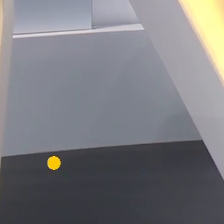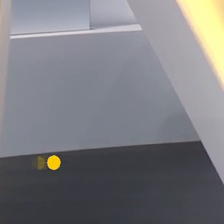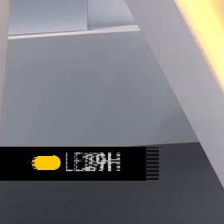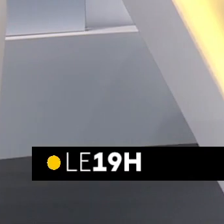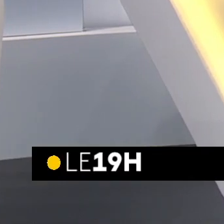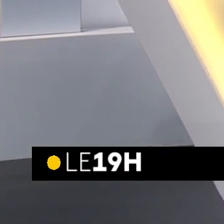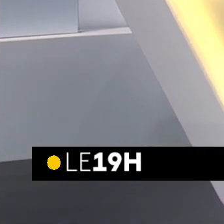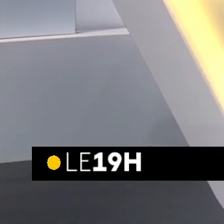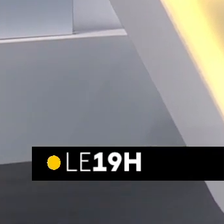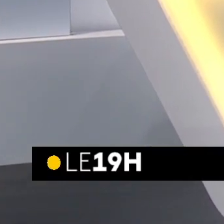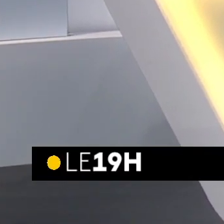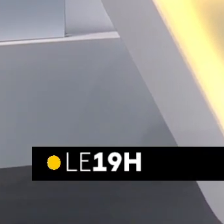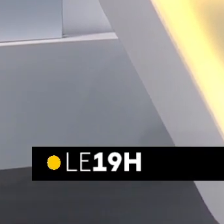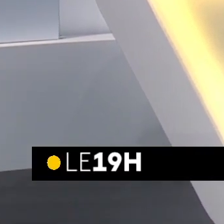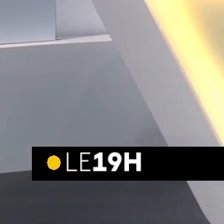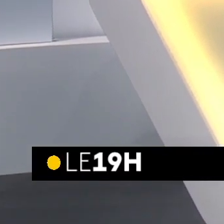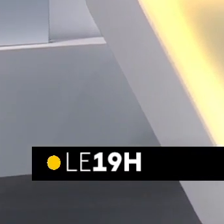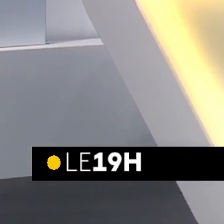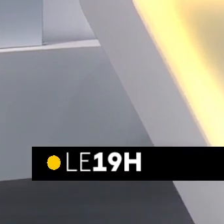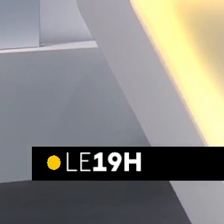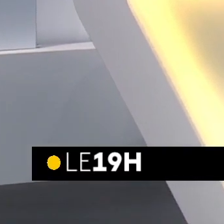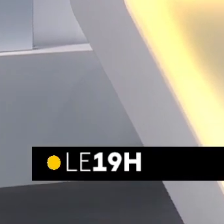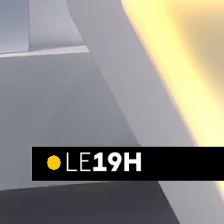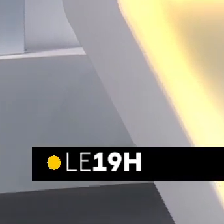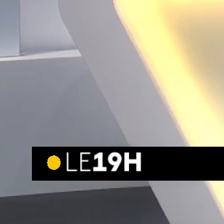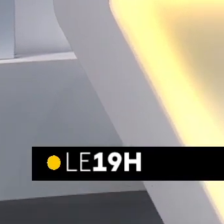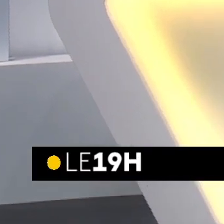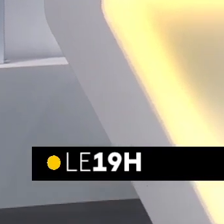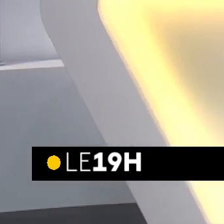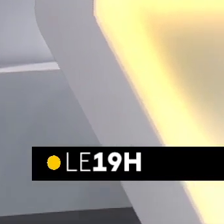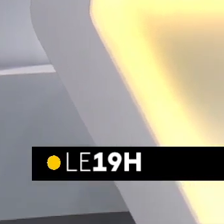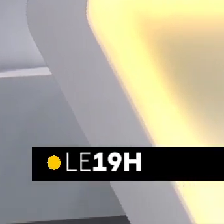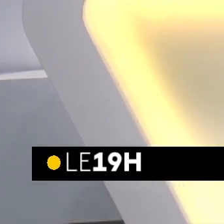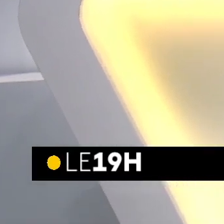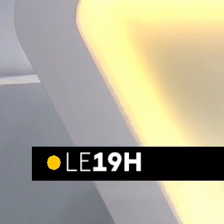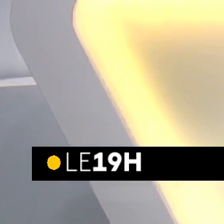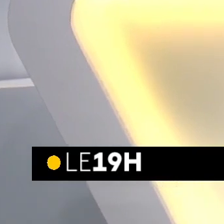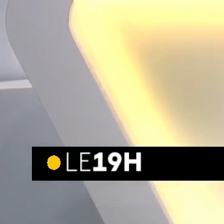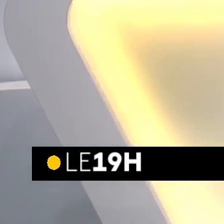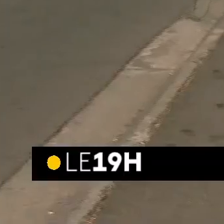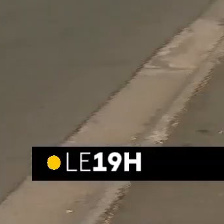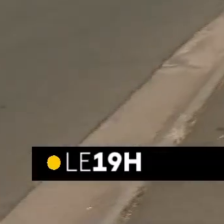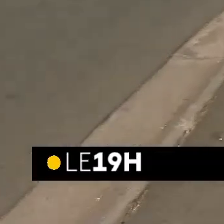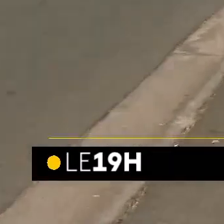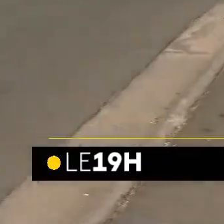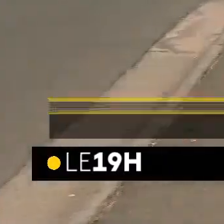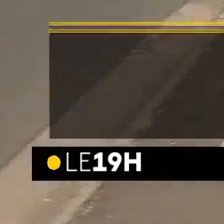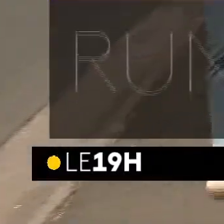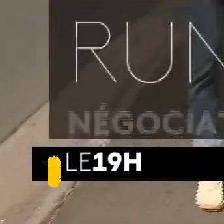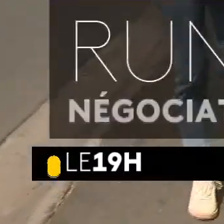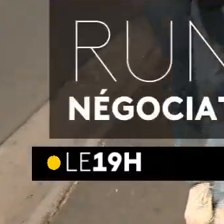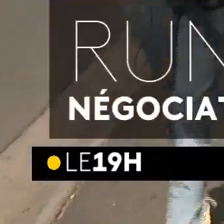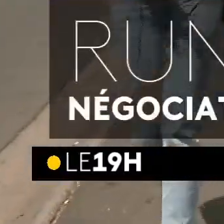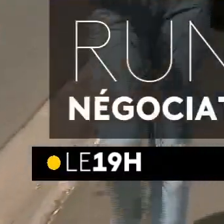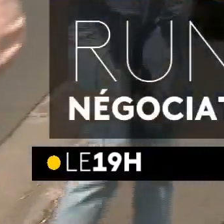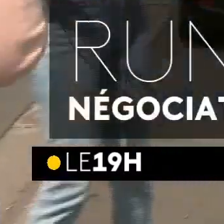Bonsoir à tous, merci de nous rejoindre sur Réunion la Première pour votre 19h à la une ce soir. Le groupe mauricien IBL est